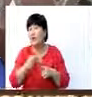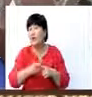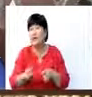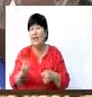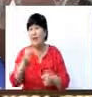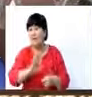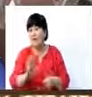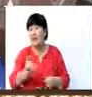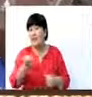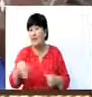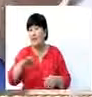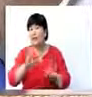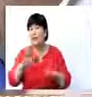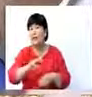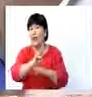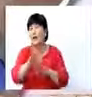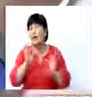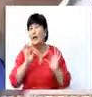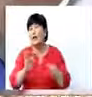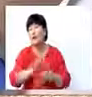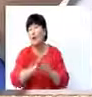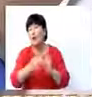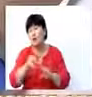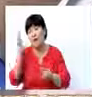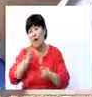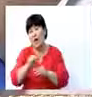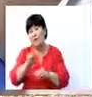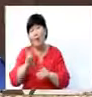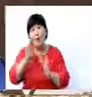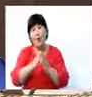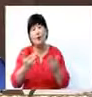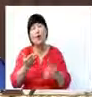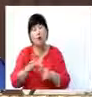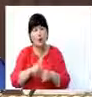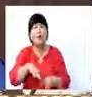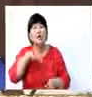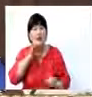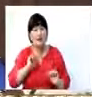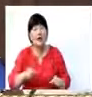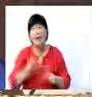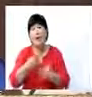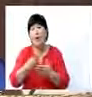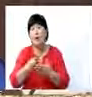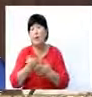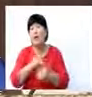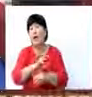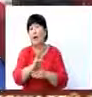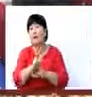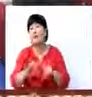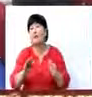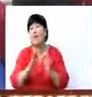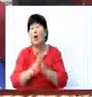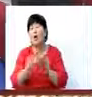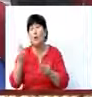не возникнет. Все дети будут обеспечены нормальными условиями обучения. Учебников тоже достаточно. Из бюджета на обеспечение детей